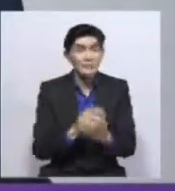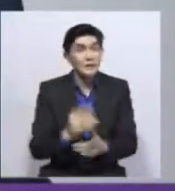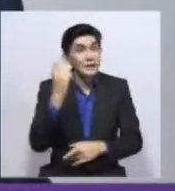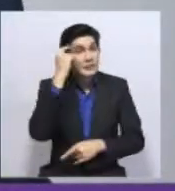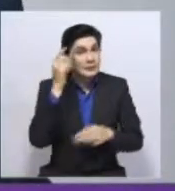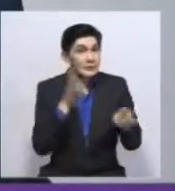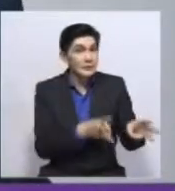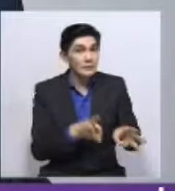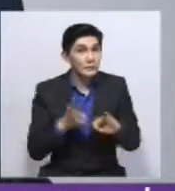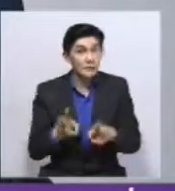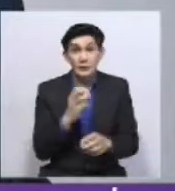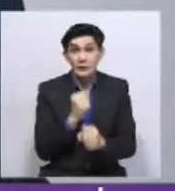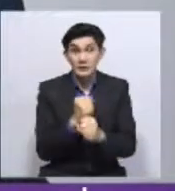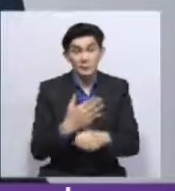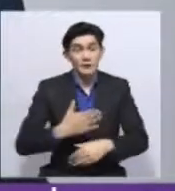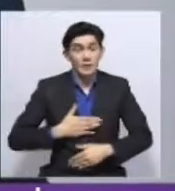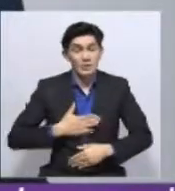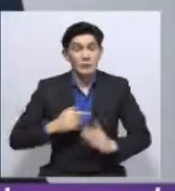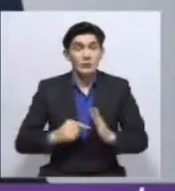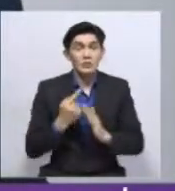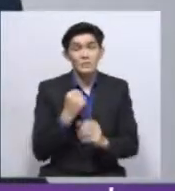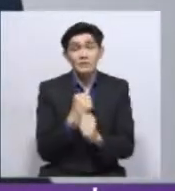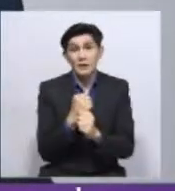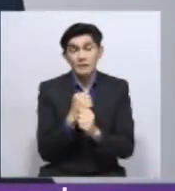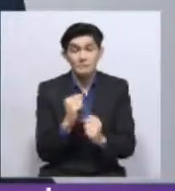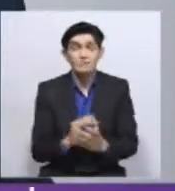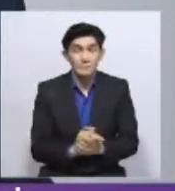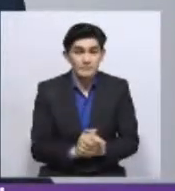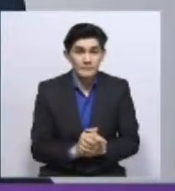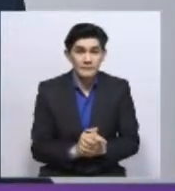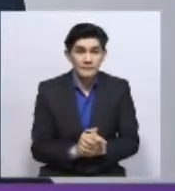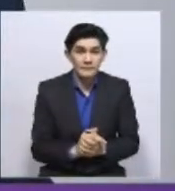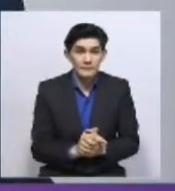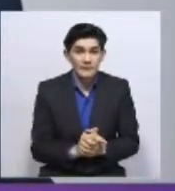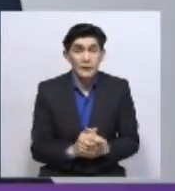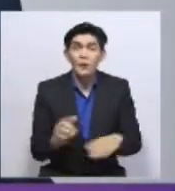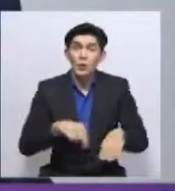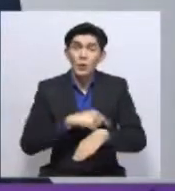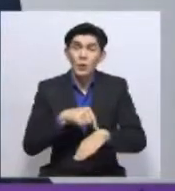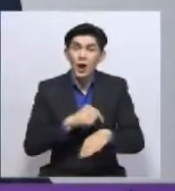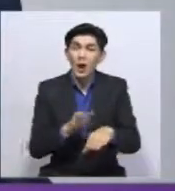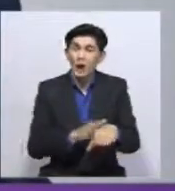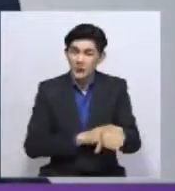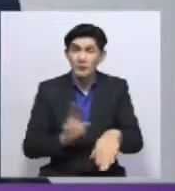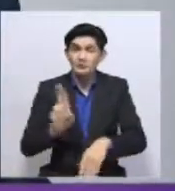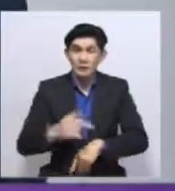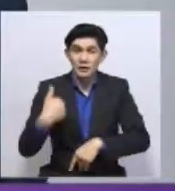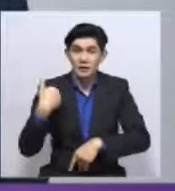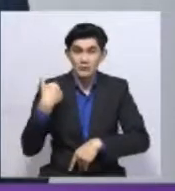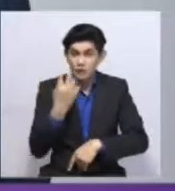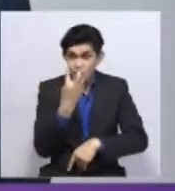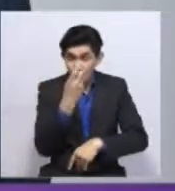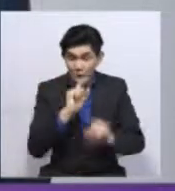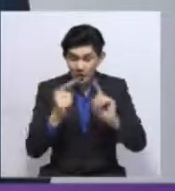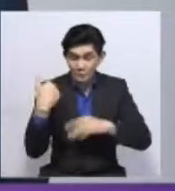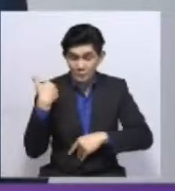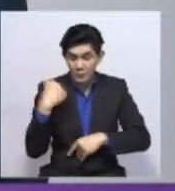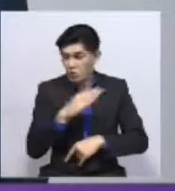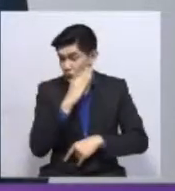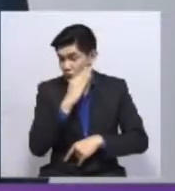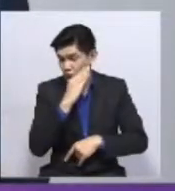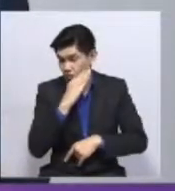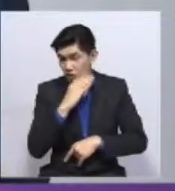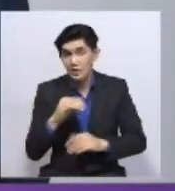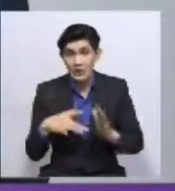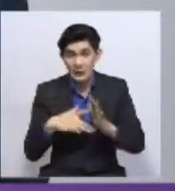นี้เป็นแนวคิดที่เรากำลังเริ่มดำเนินการครับแต่ว่ามันคงต้องใช้เวลาเพราะต้องใช้เวลาในการทดสอบนี่ถ้าเอายา